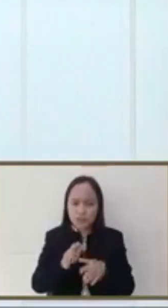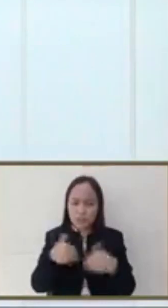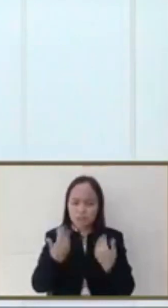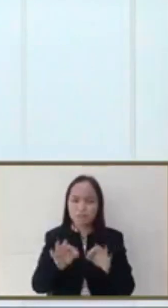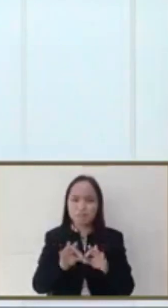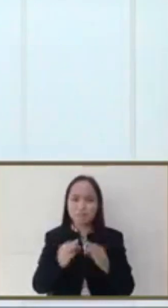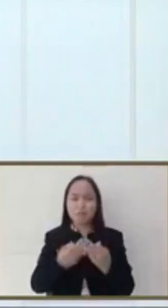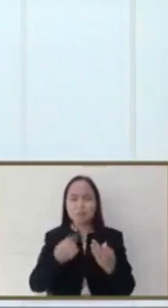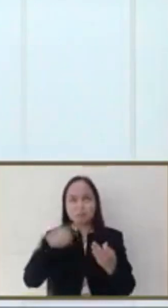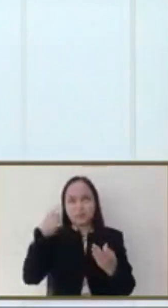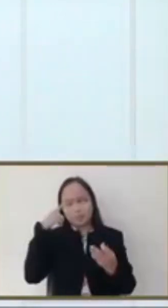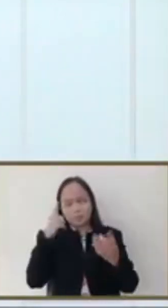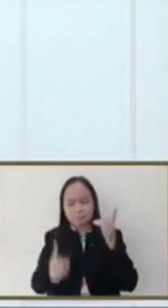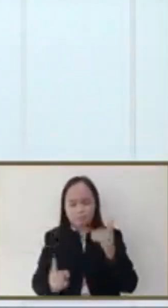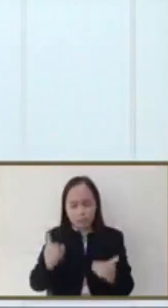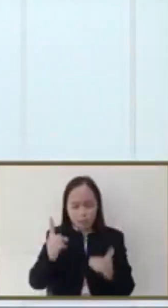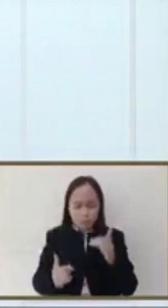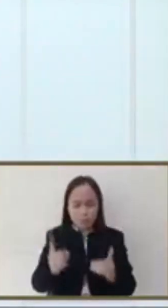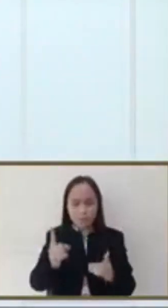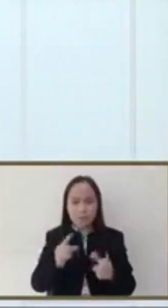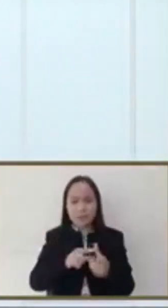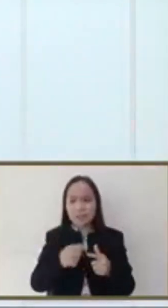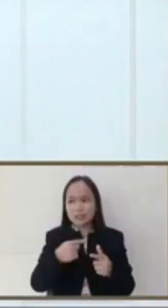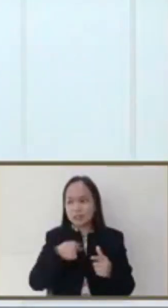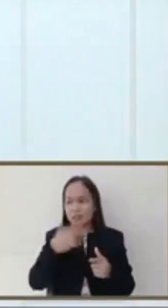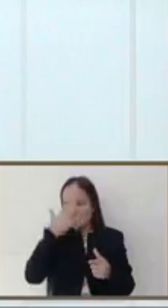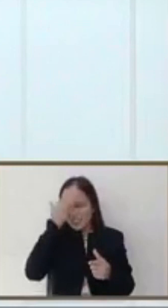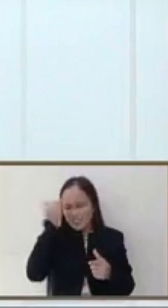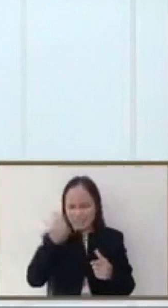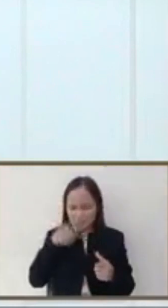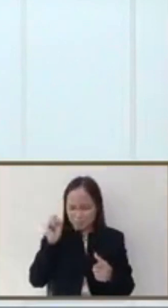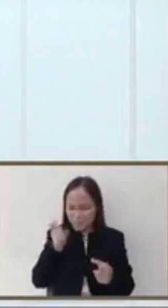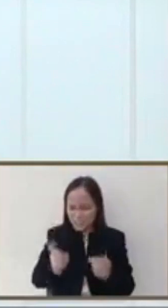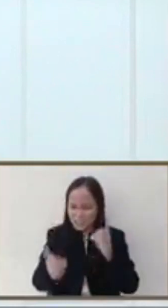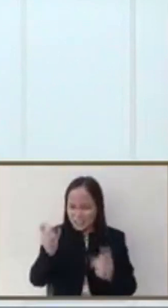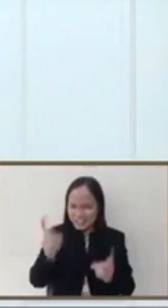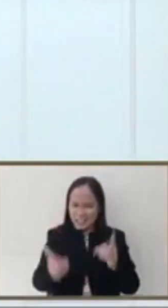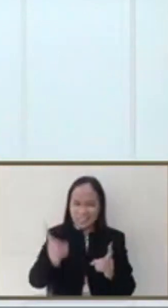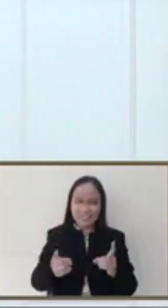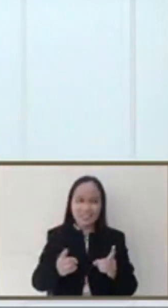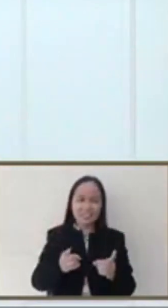Habang nag-drive ako, iniisip ko po yan. Kaya nakakalimutan ko, mabilis na pala ako.